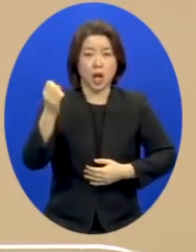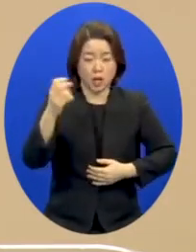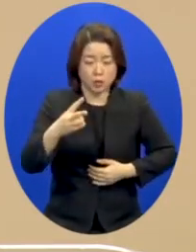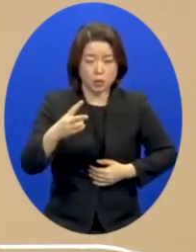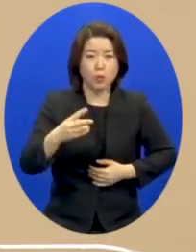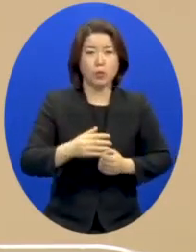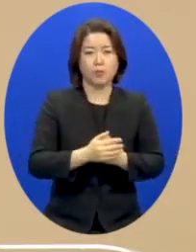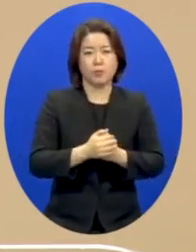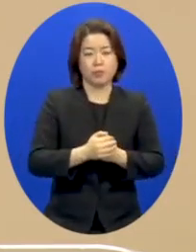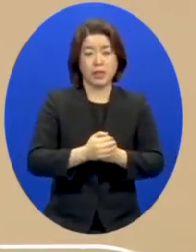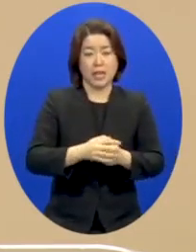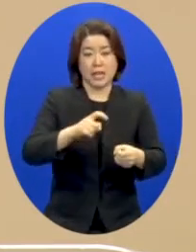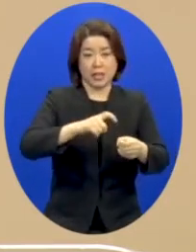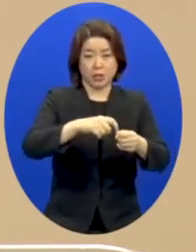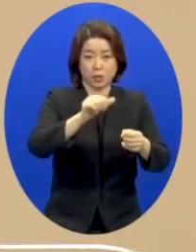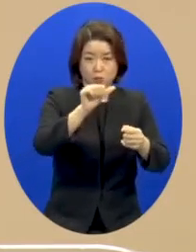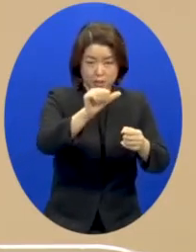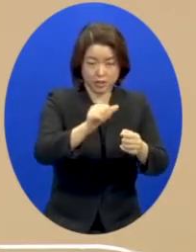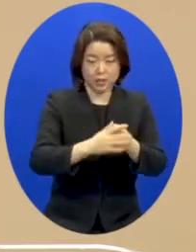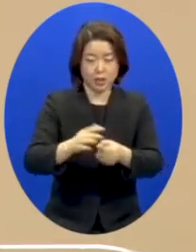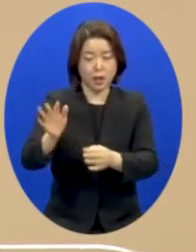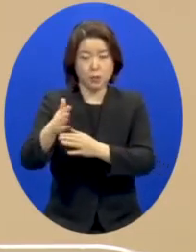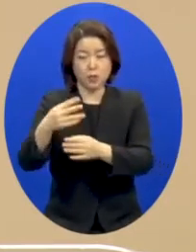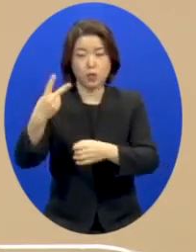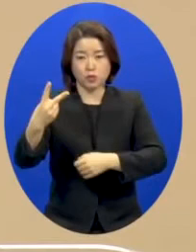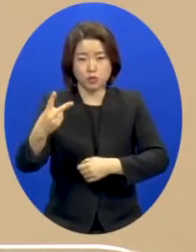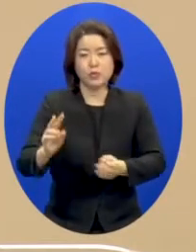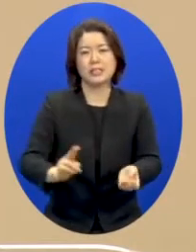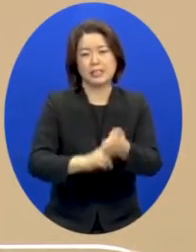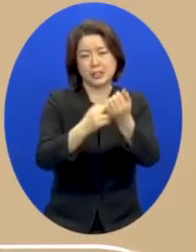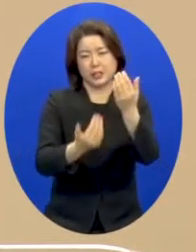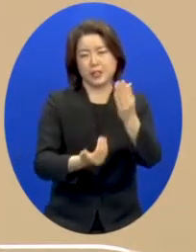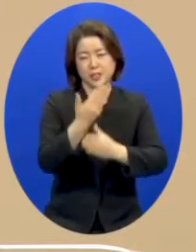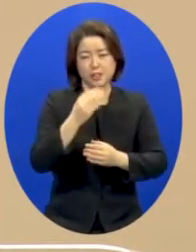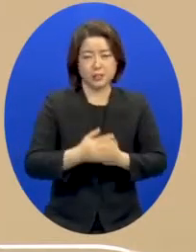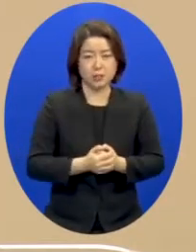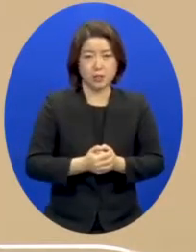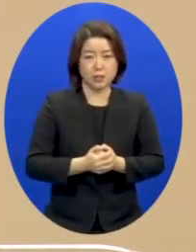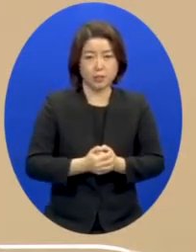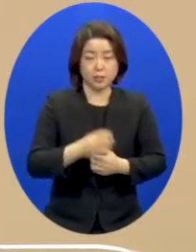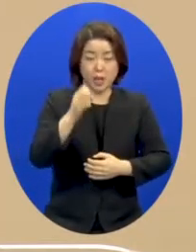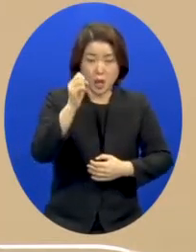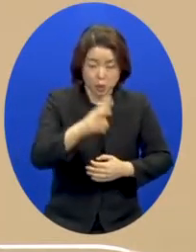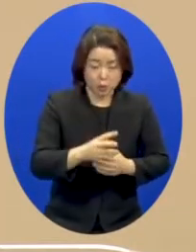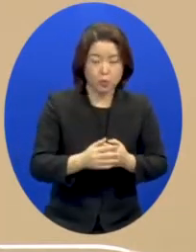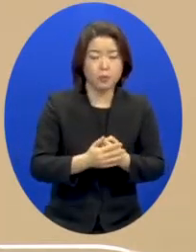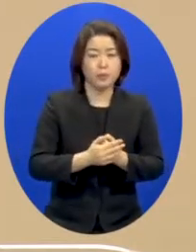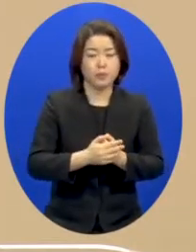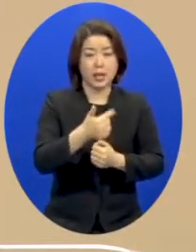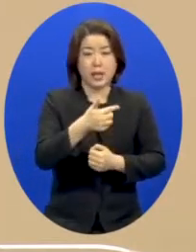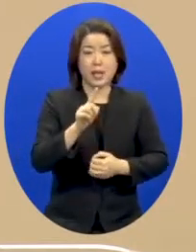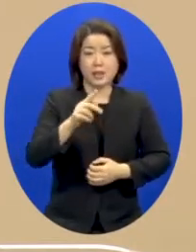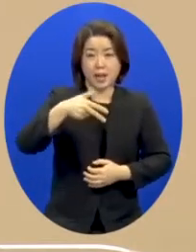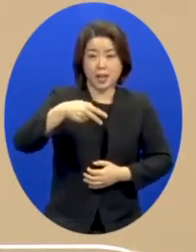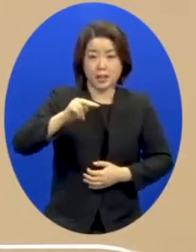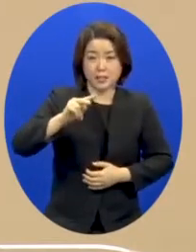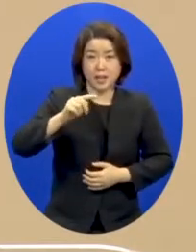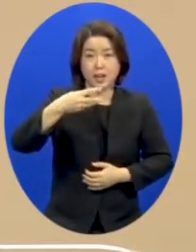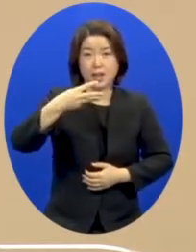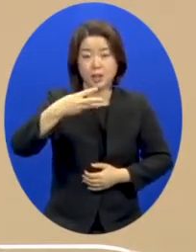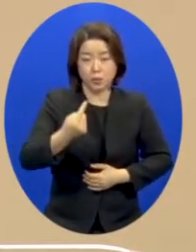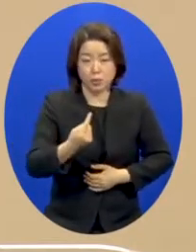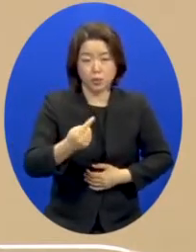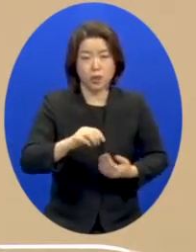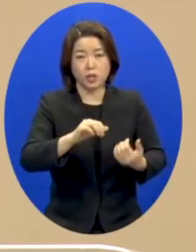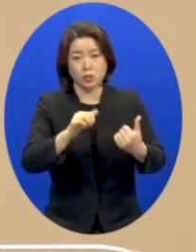기적이 일어났어요. 요한복음 11장에 보면 나사로가 죽어서 나흘이 되어서 그 시신이 썩는